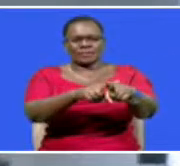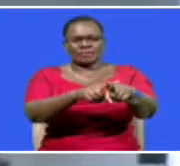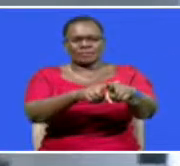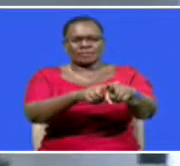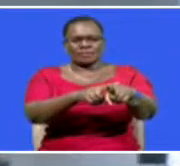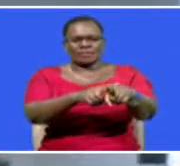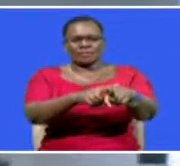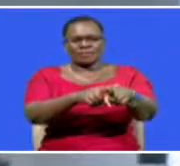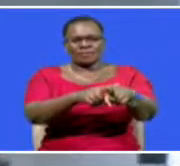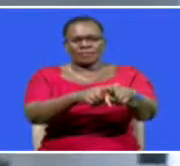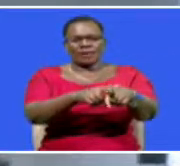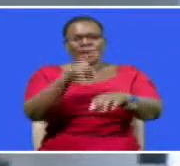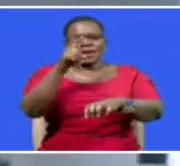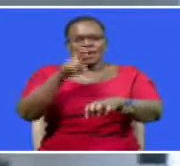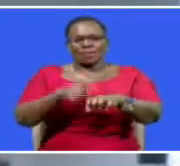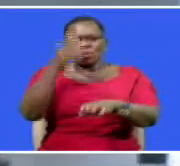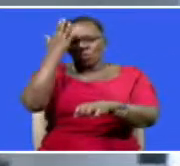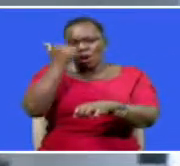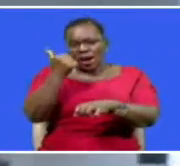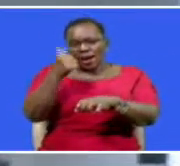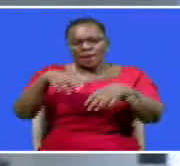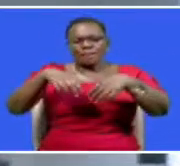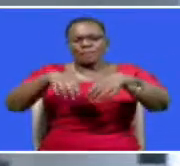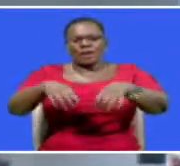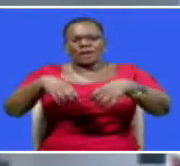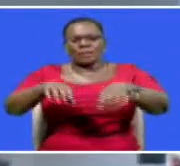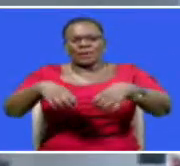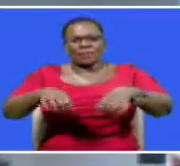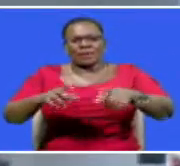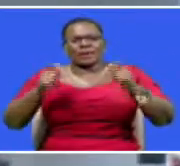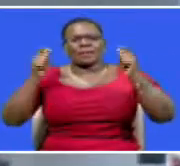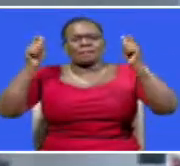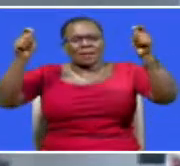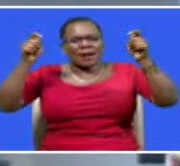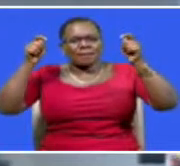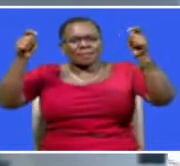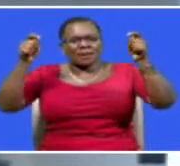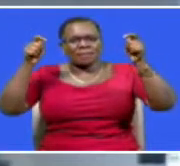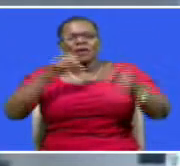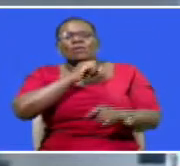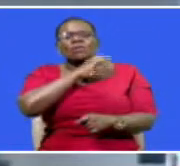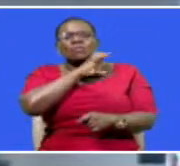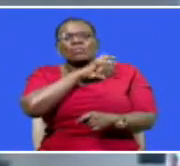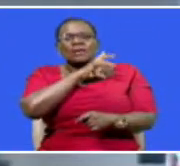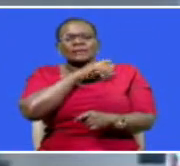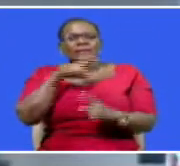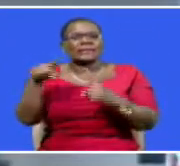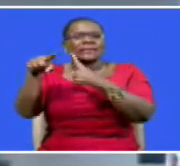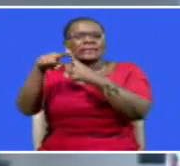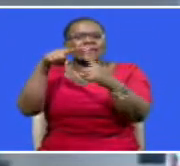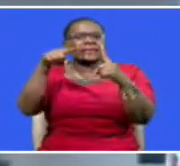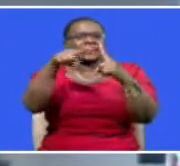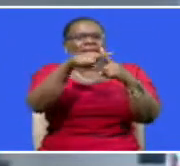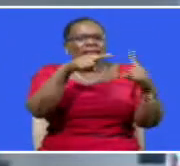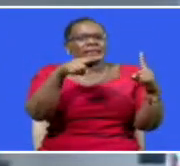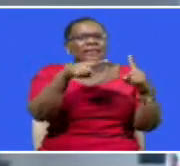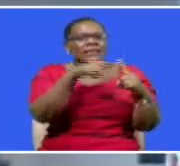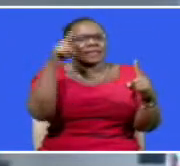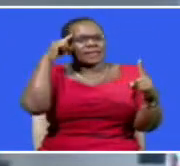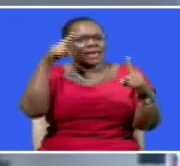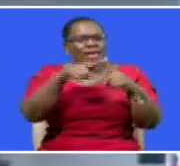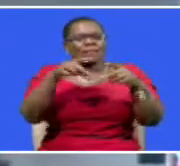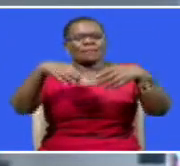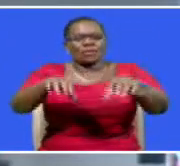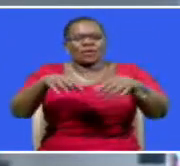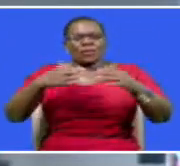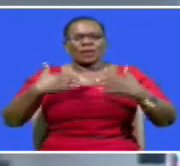la Runyenjes pale Embu kufuatia mgomo wa wahudumu wa bodaboda ambao walalamikia ongezeko la visa vya mauaji vinavyowalenga wahudumu